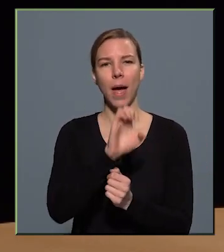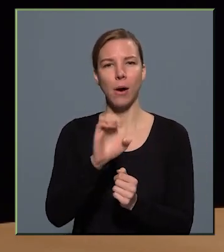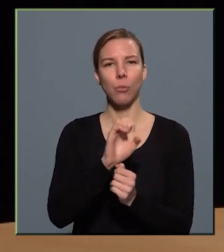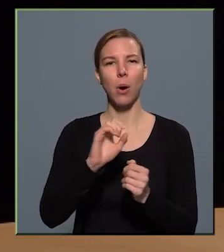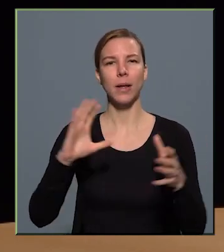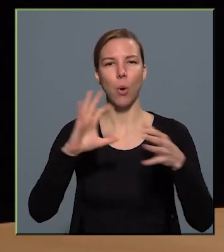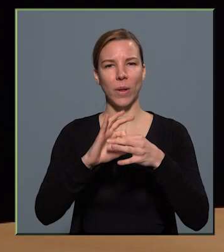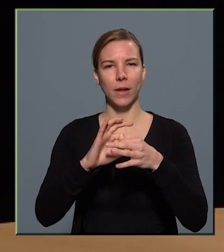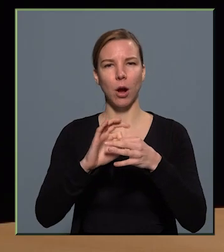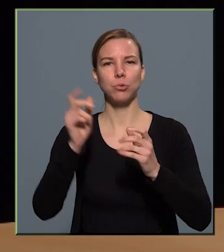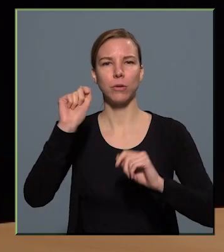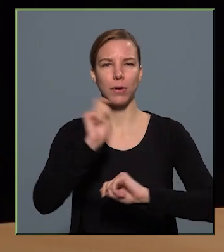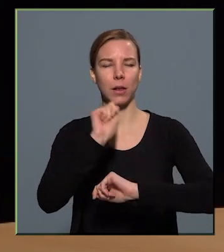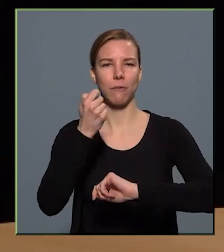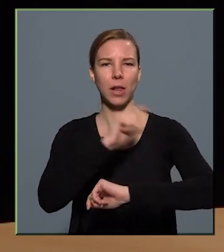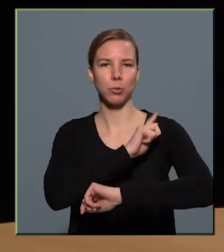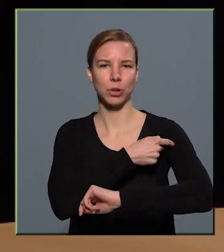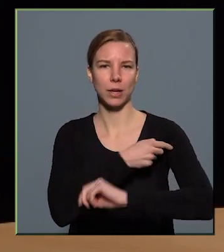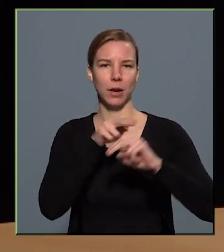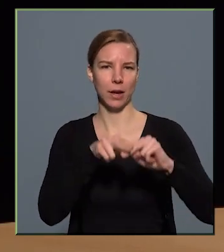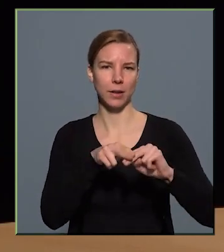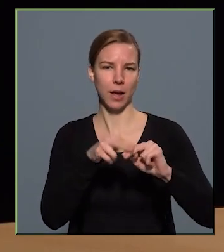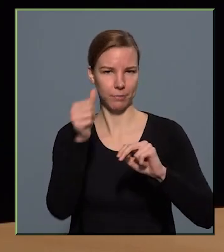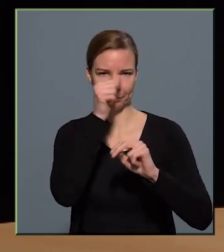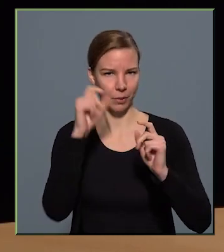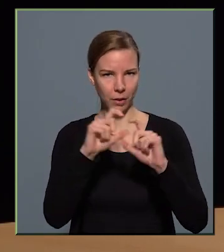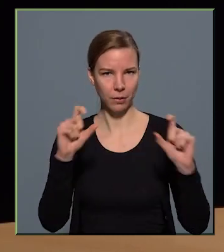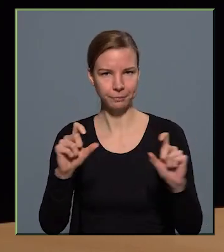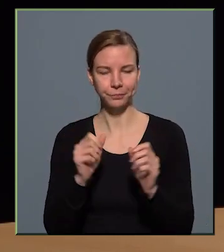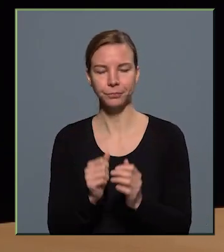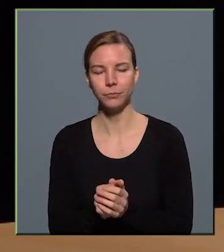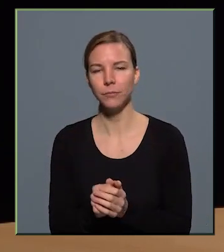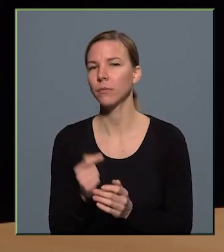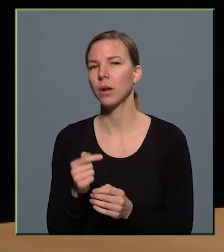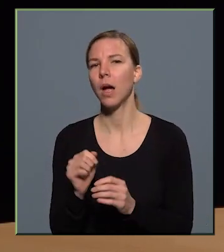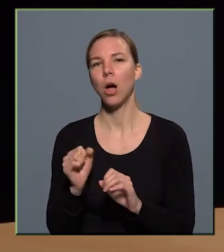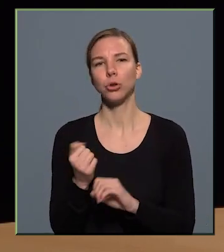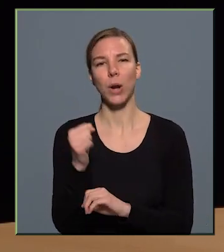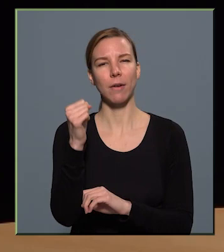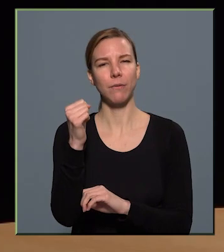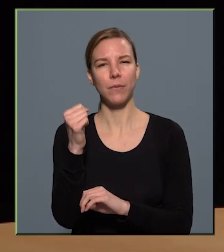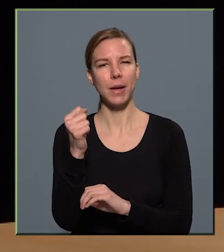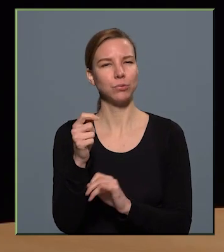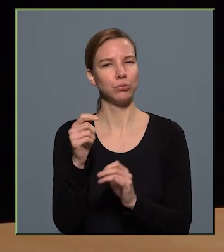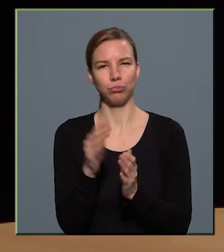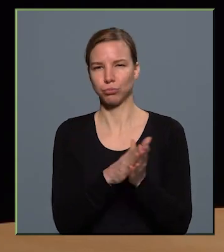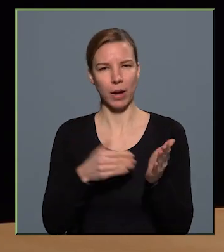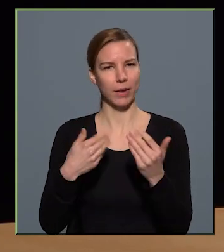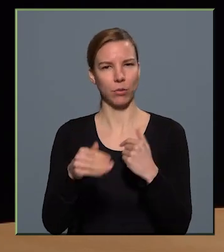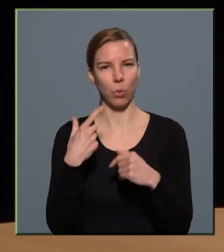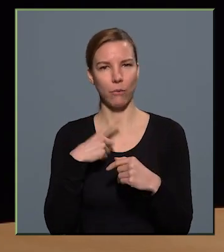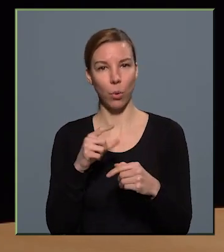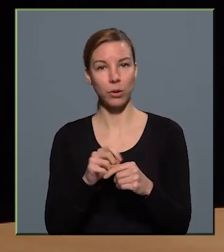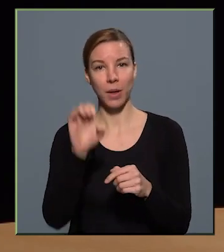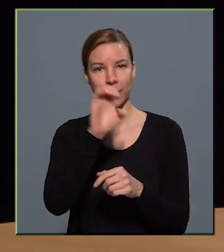rendszer. De a törekvés az első perctől, tehát a privatizáció első percétől kezdve megvolt a villamosenergia iparban, hogy ez az